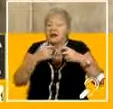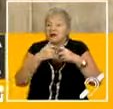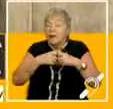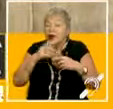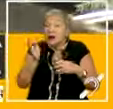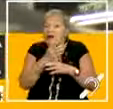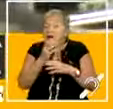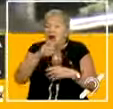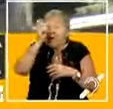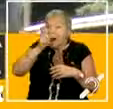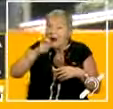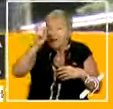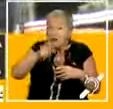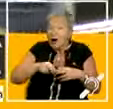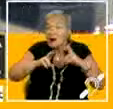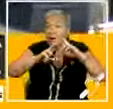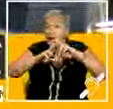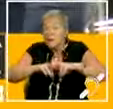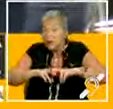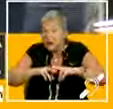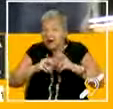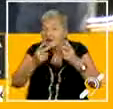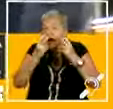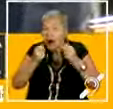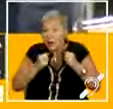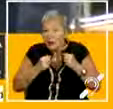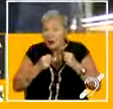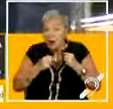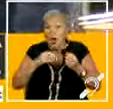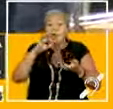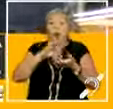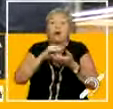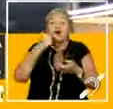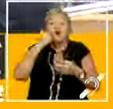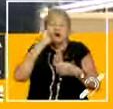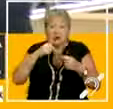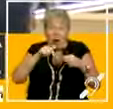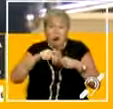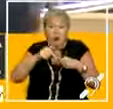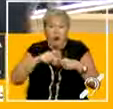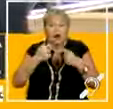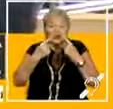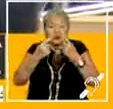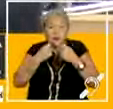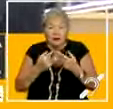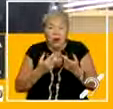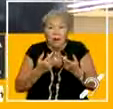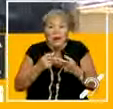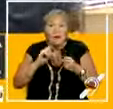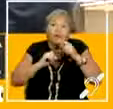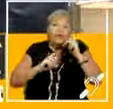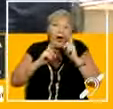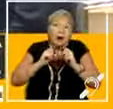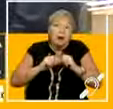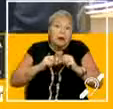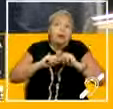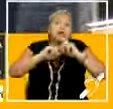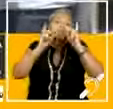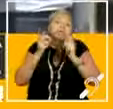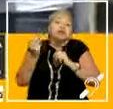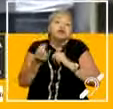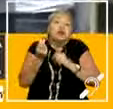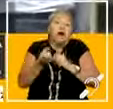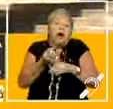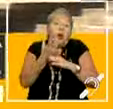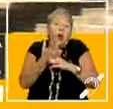calendarul acestora rămâne în picioare în momentul în care noi discutăm. Pe zi ce trece, dacă apar noutăți, ele vor fi